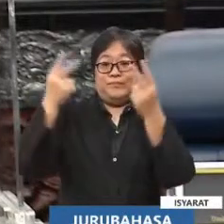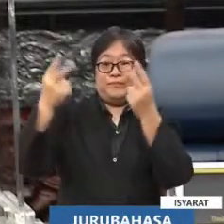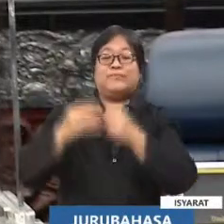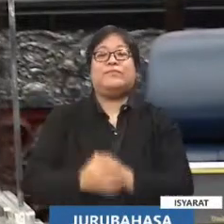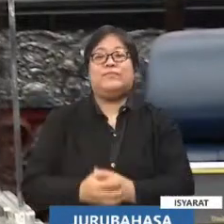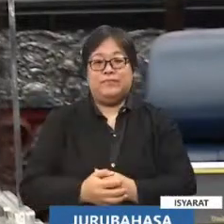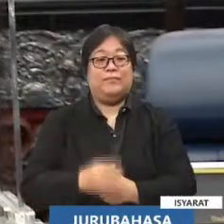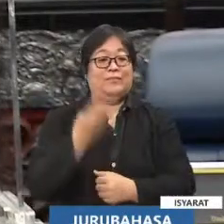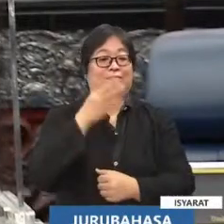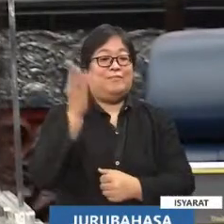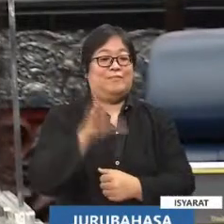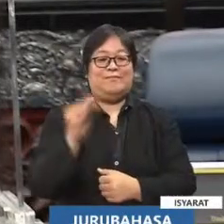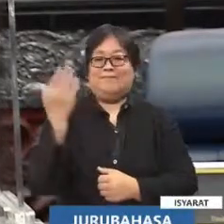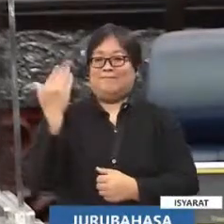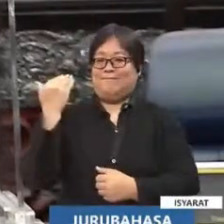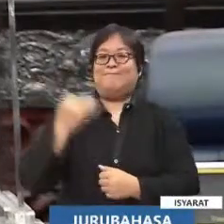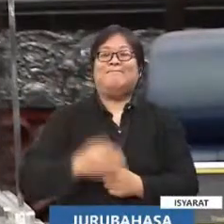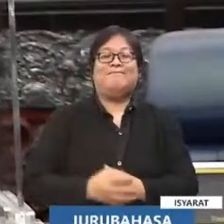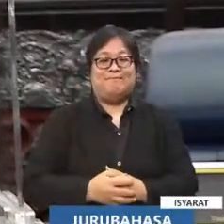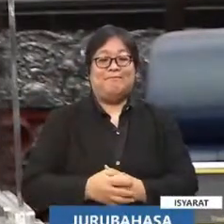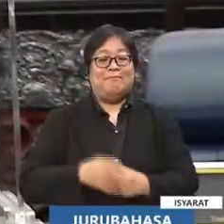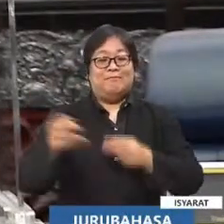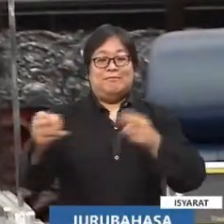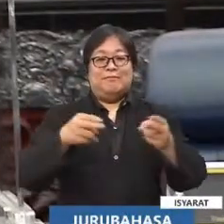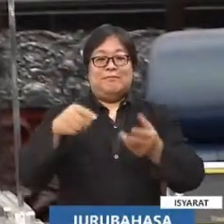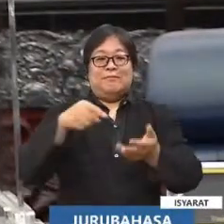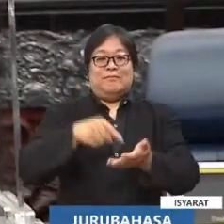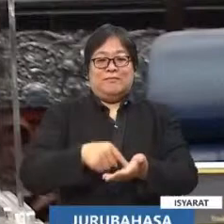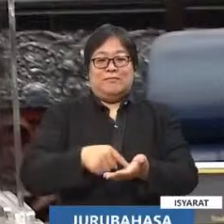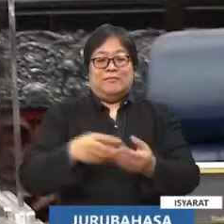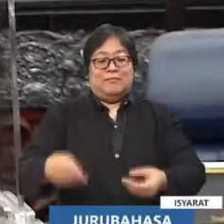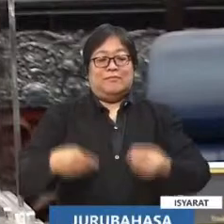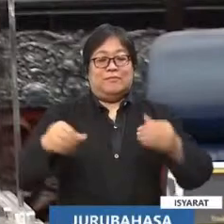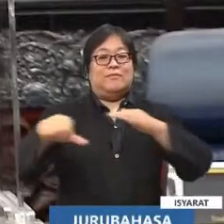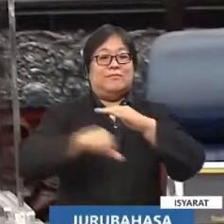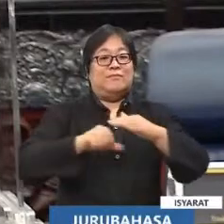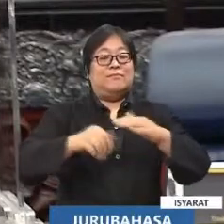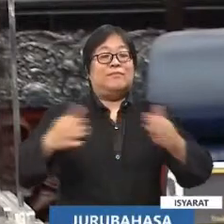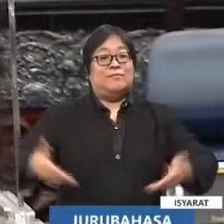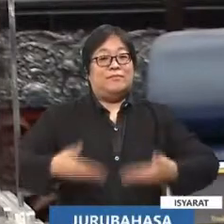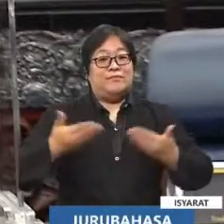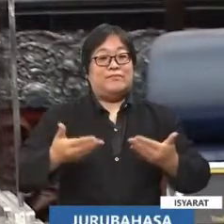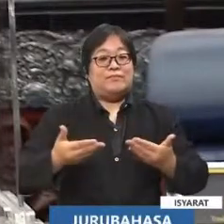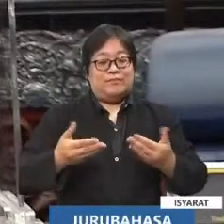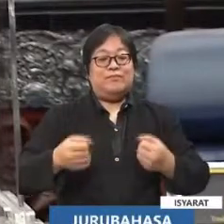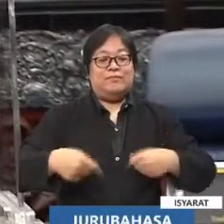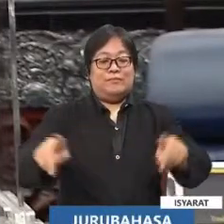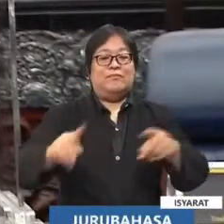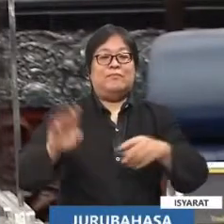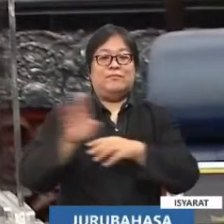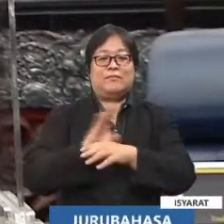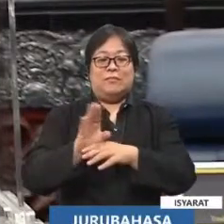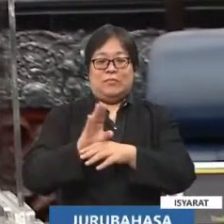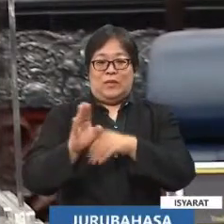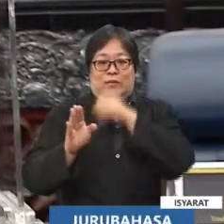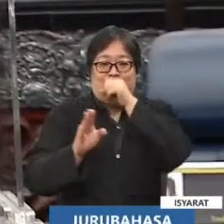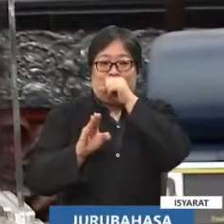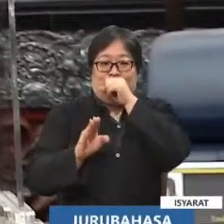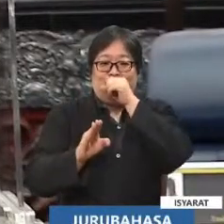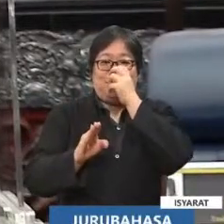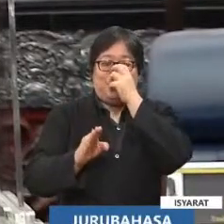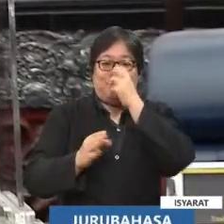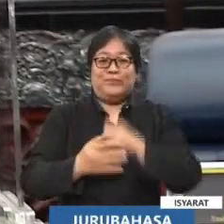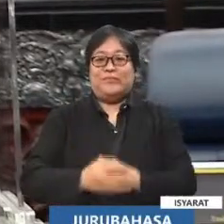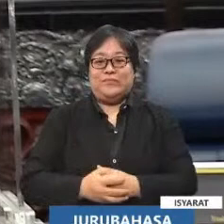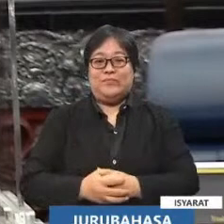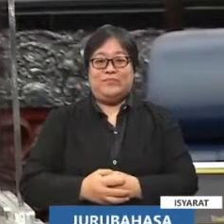pada 16 September 2021. Inisiatif ini telah memberikan nafas baru kepada pengusaha pelancongan di pulau tersebut. Ia juga